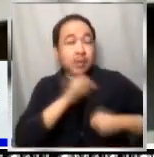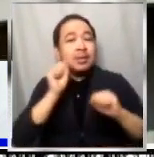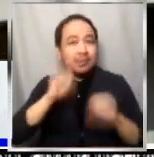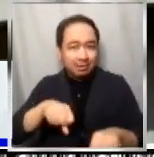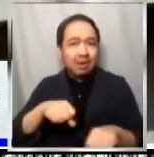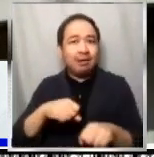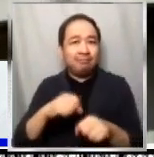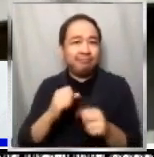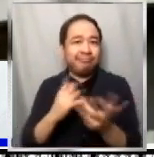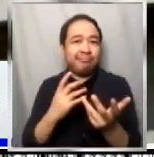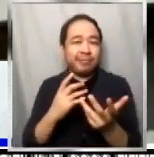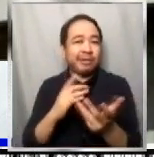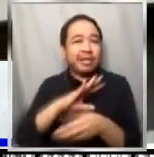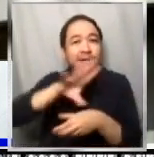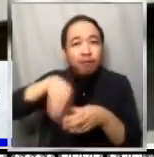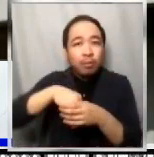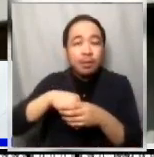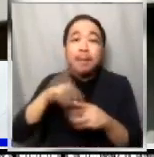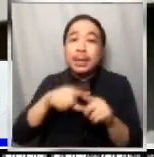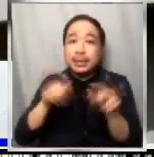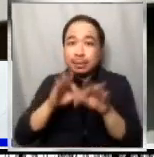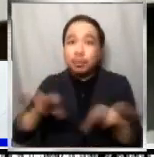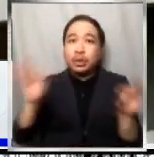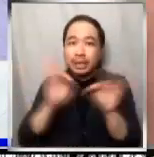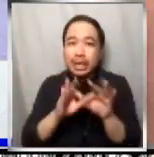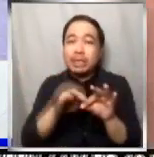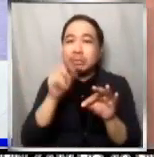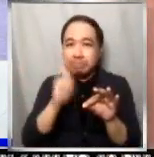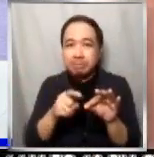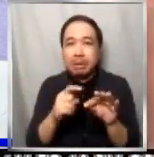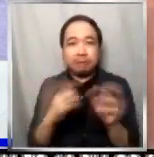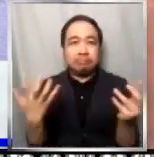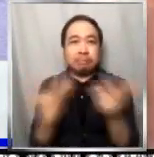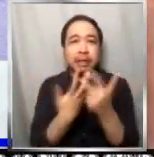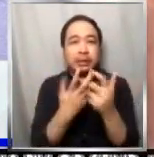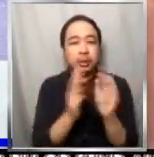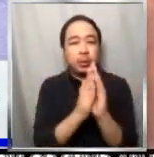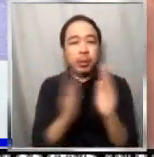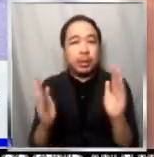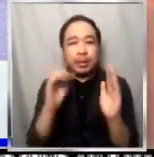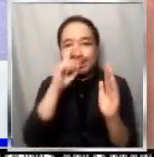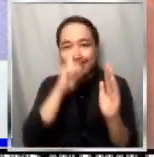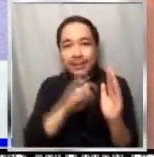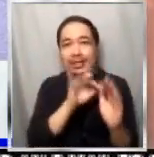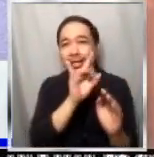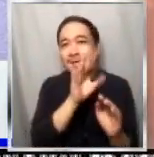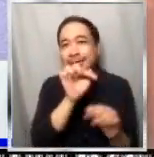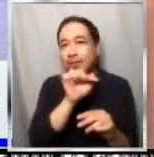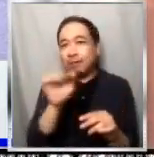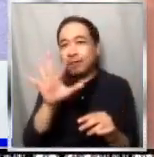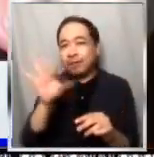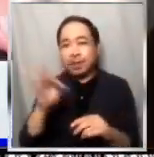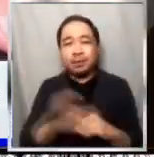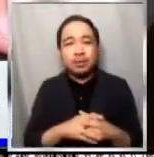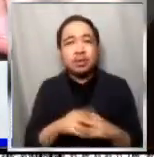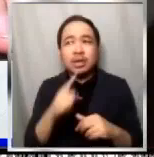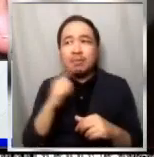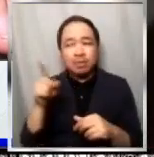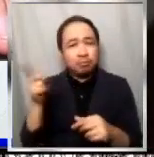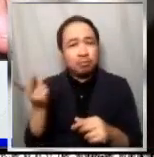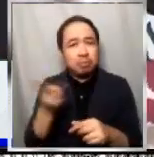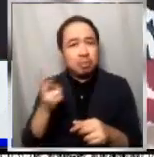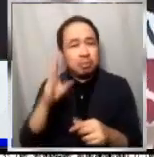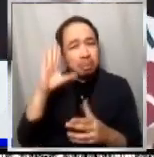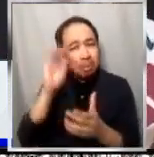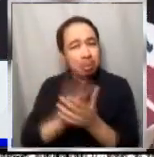in sila, no, dito sa ating age group na ito. Ayos lang daw sa mga mag-asawang senior citizen na ito na hindi sila